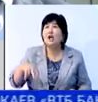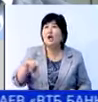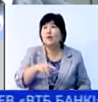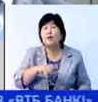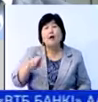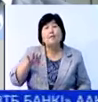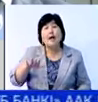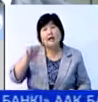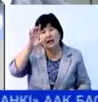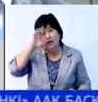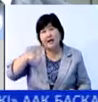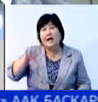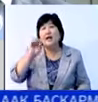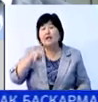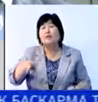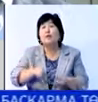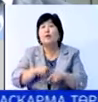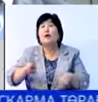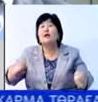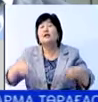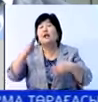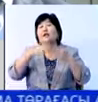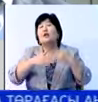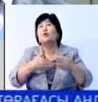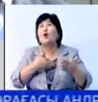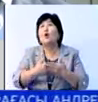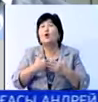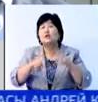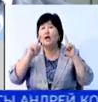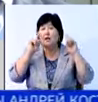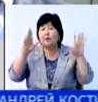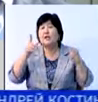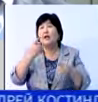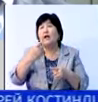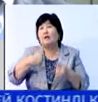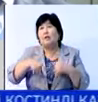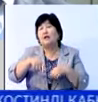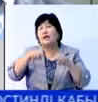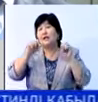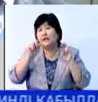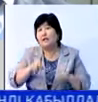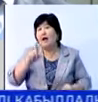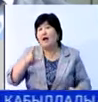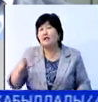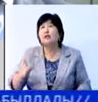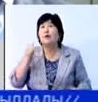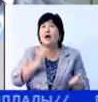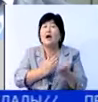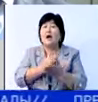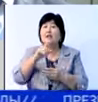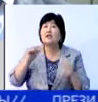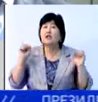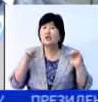мәңгілік ел боп, іргетасын қалауына үлес қосқан белгілі кәсіп техникалық білім саласы азаматтары, ардагерлері жиылып